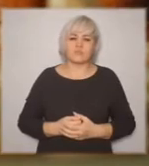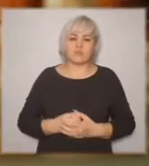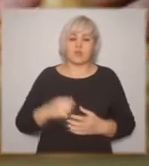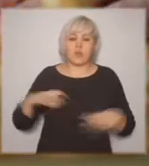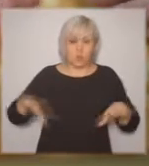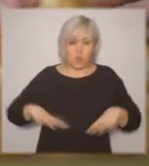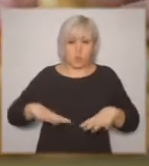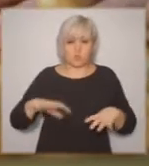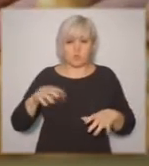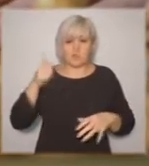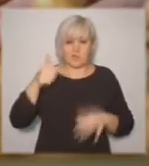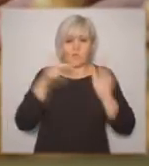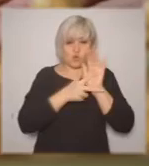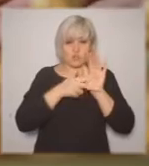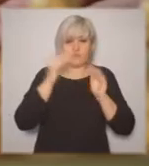Конь